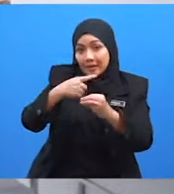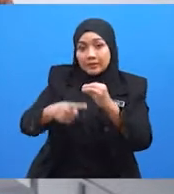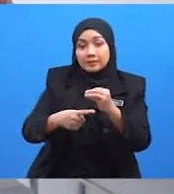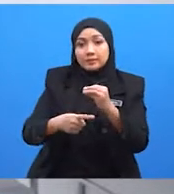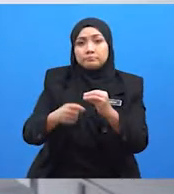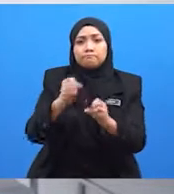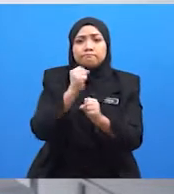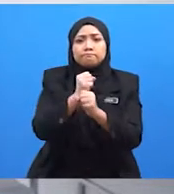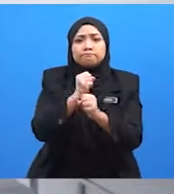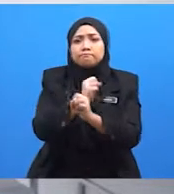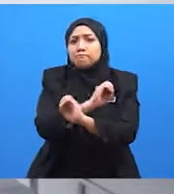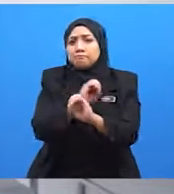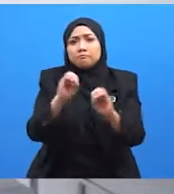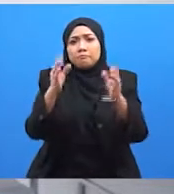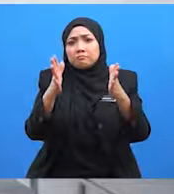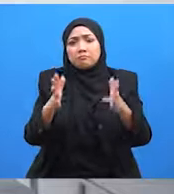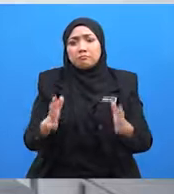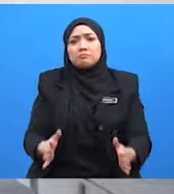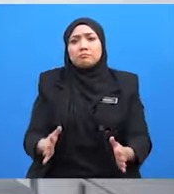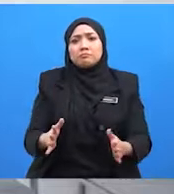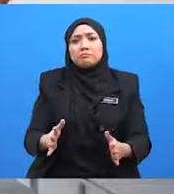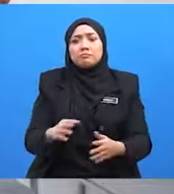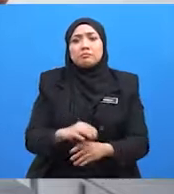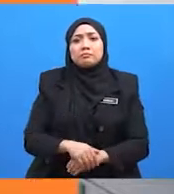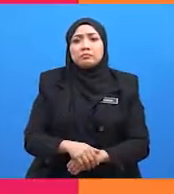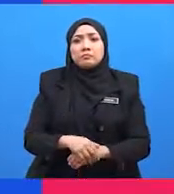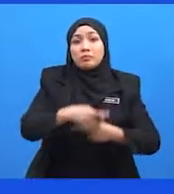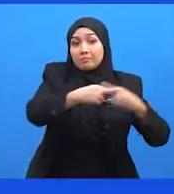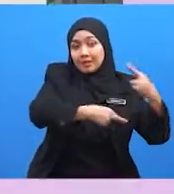kitaran. Mari kita menonton video ini.